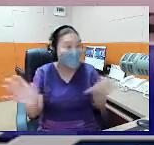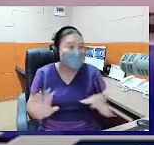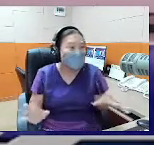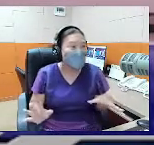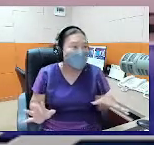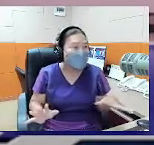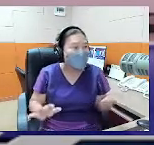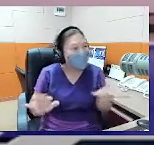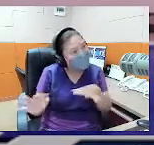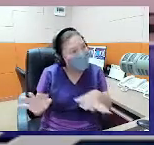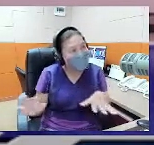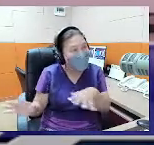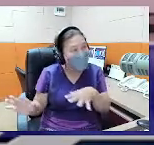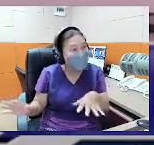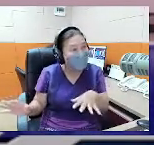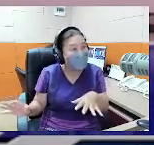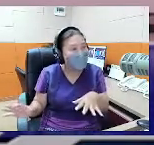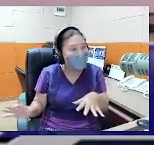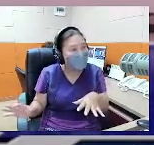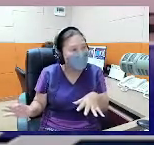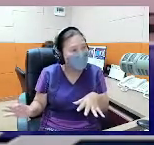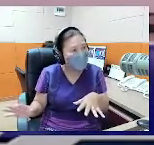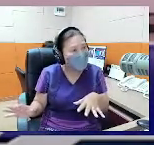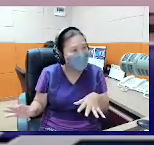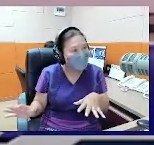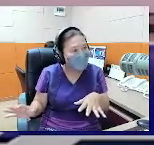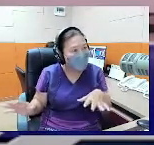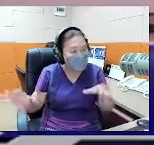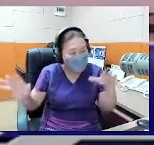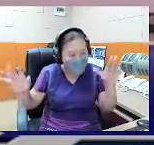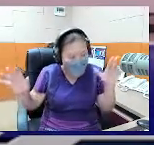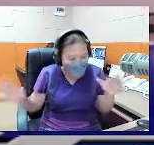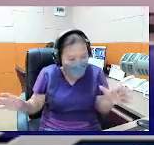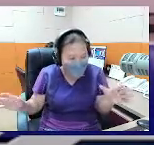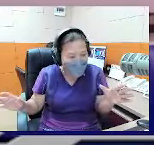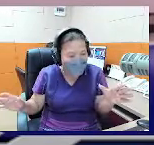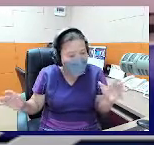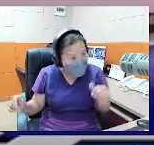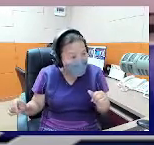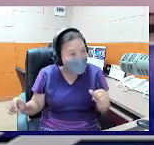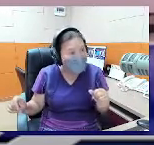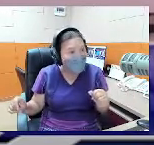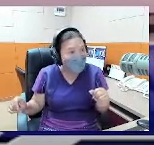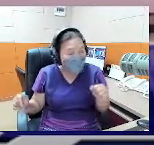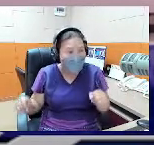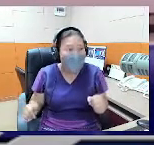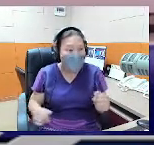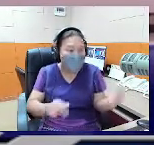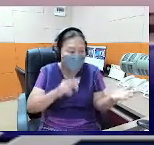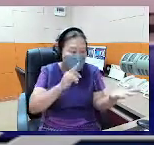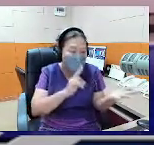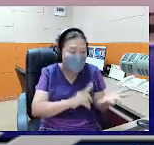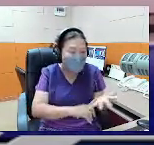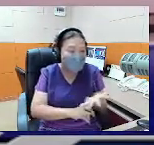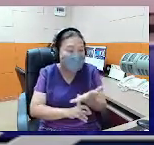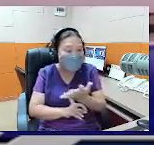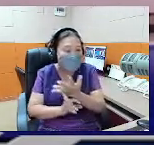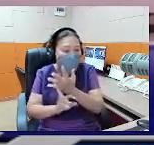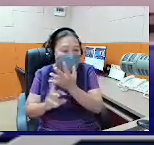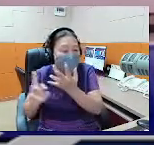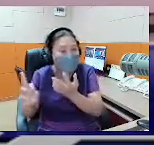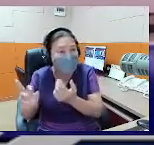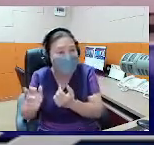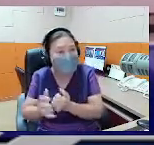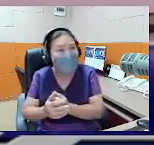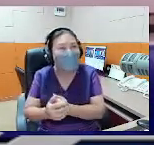การจัดการทั่วๆไปในการทำธุรกิจอาหาร รวมถึงการประกอบอาหารก็มีวิชานี้ด้วยนะคะ มีด้วย ค่ะ ค่ะวัตถุดิบเลือกยังไง